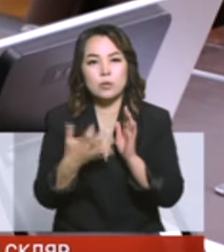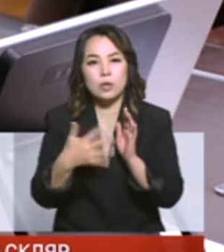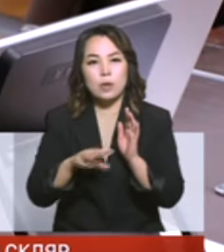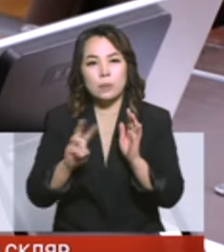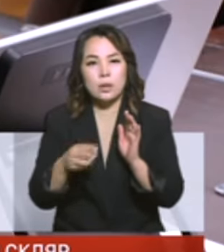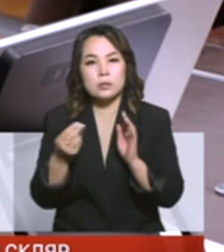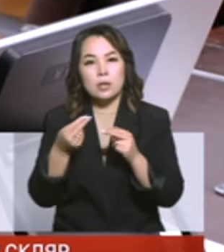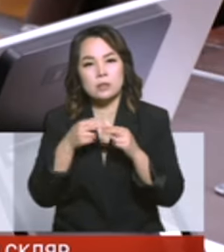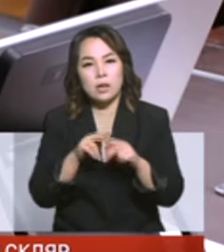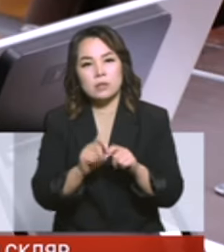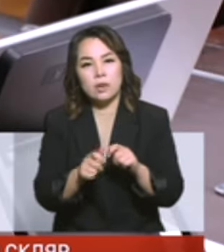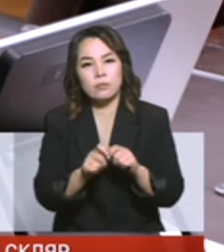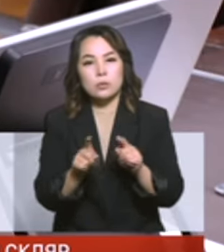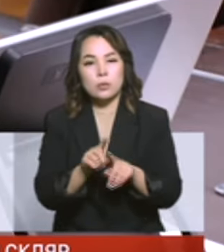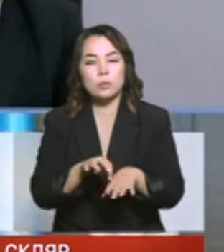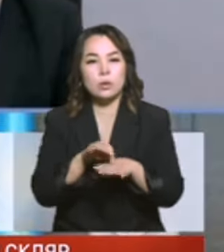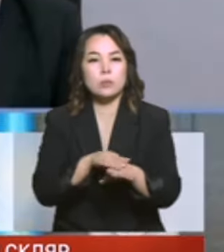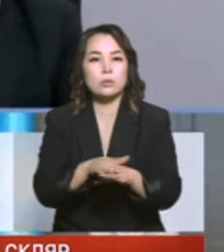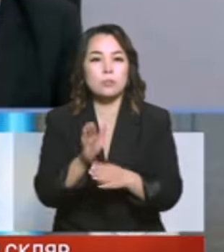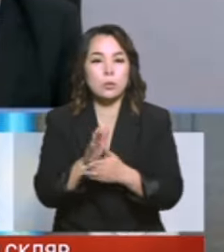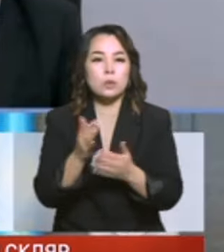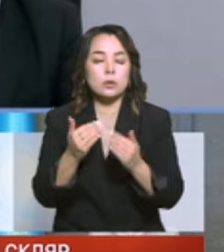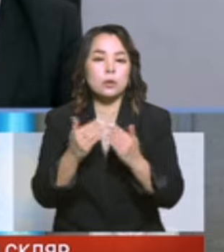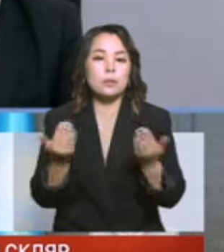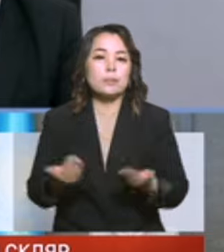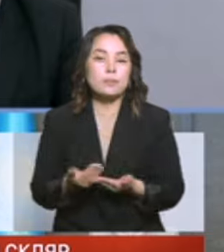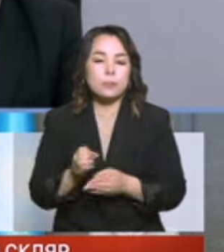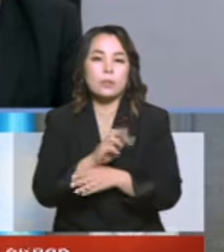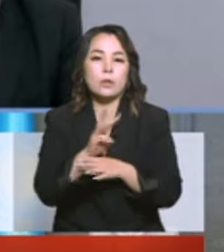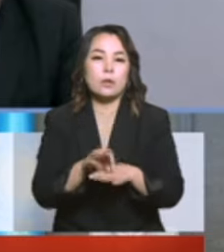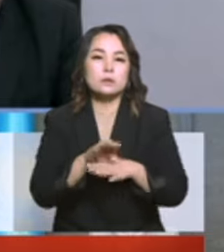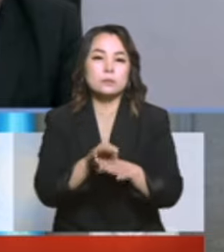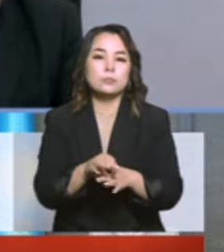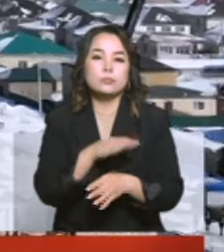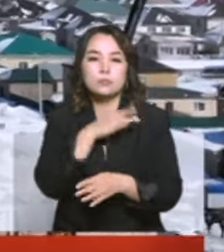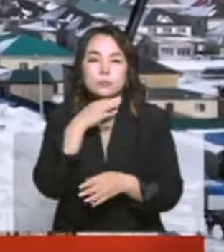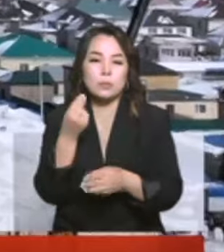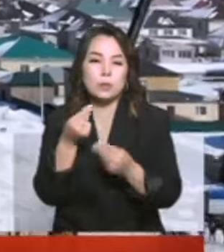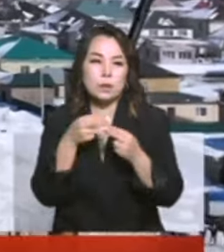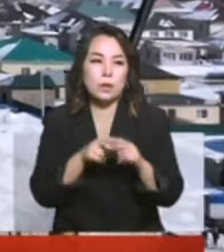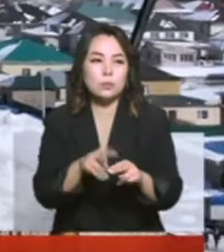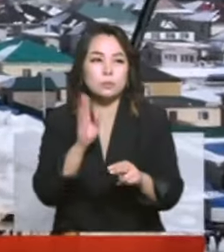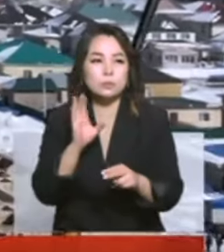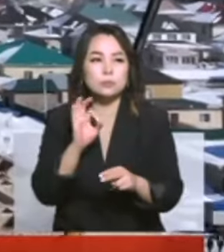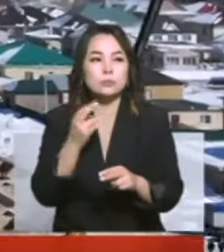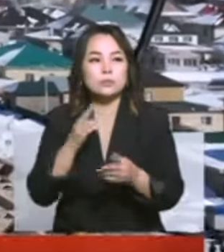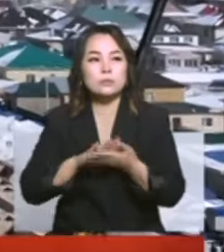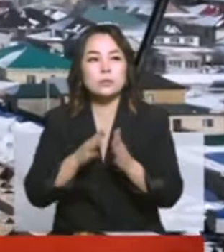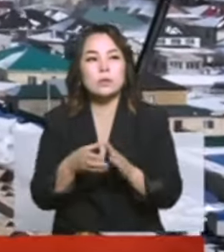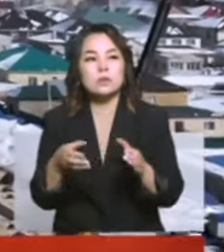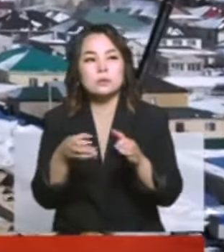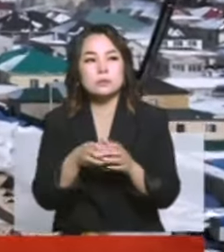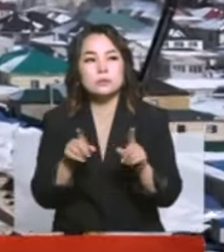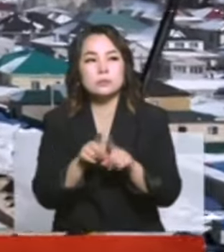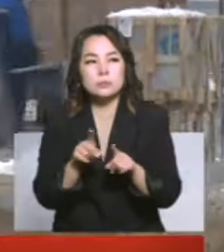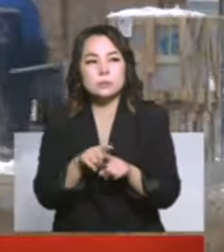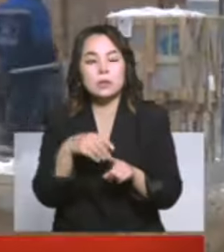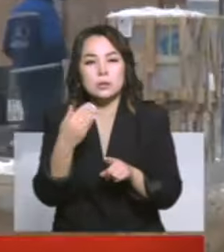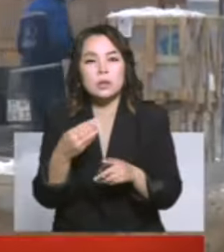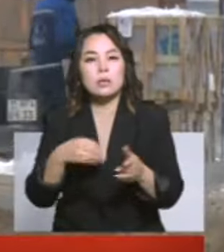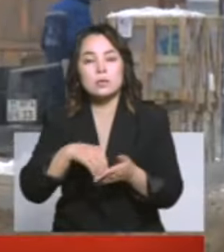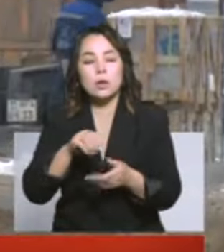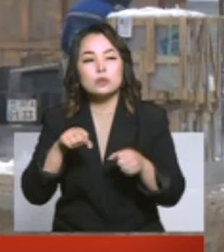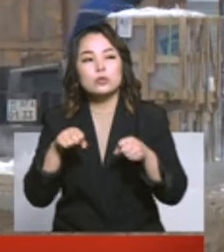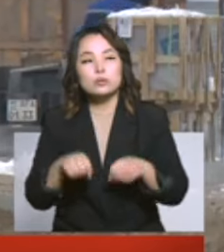миллиард теңге инвестиция тартылмақ. Баспанамен қамту ісіне де қомақты қаржы бөлінеді. Халықтың әлеуметтік осал санаттары үшін сатып